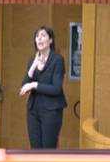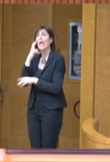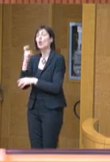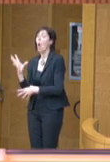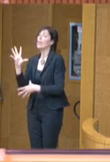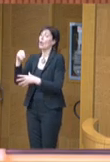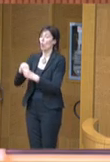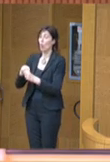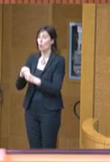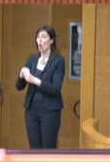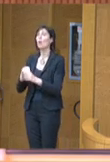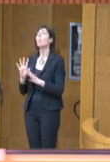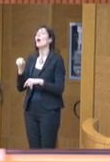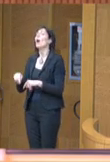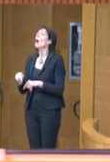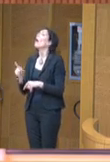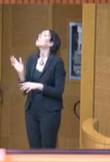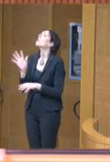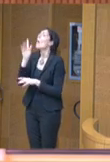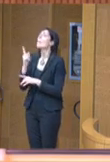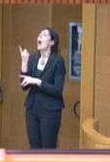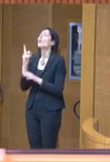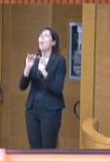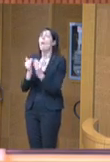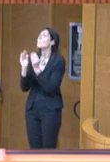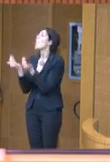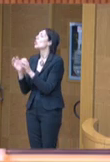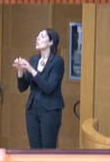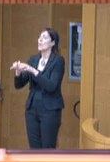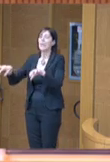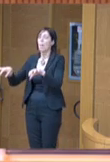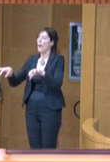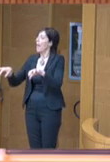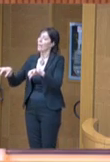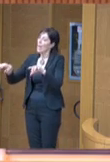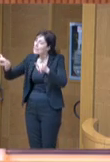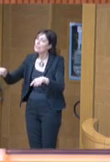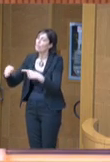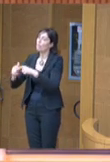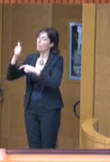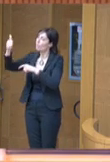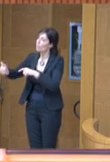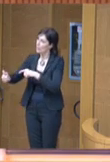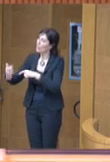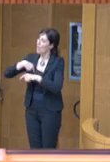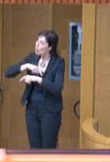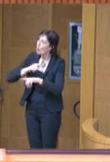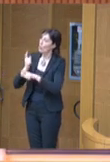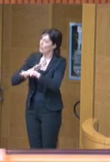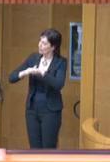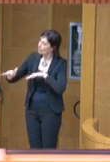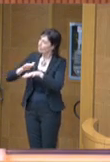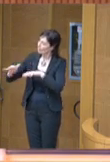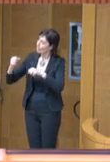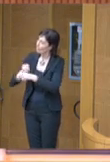come se fossero però ancora due mondi un po' separati. E allora la sfida per l'anno prossimo, e sulla quale dobbiamo lavorare quest'anno